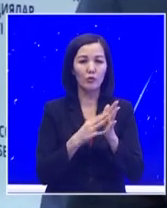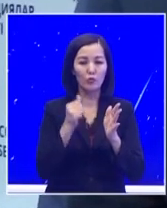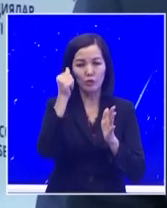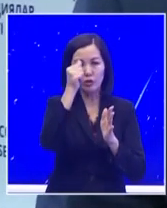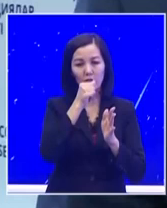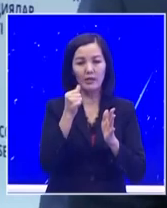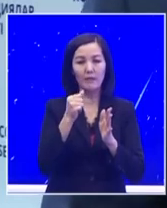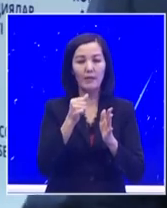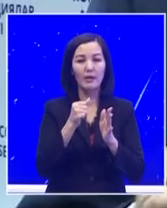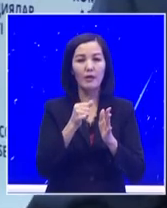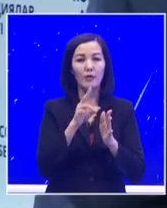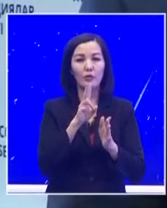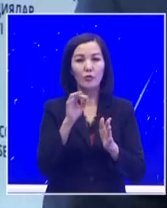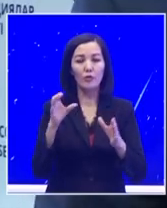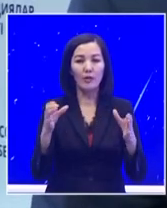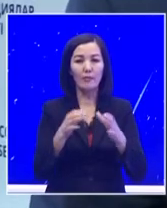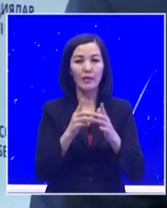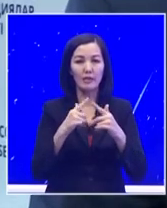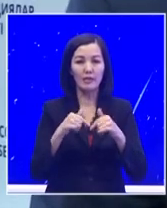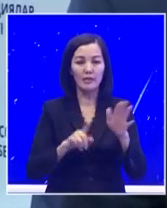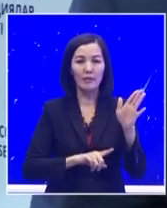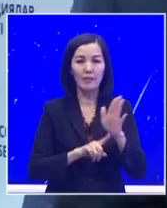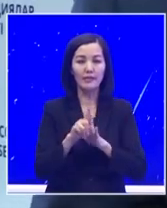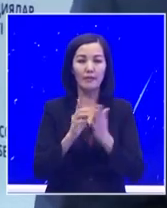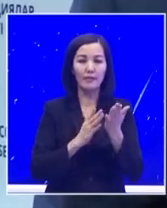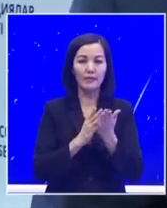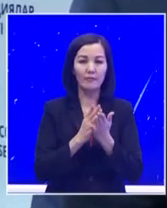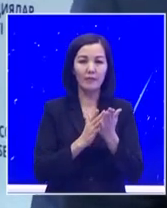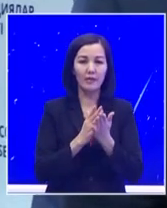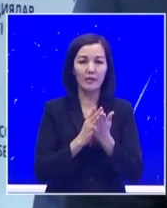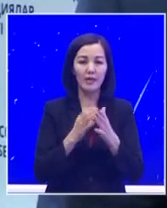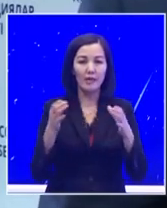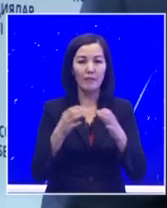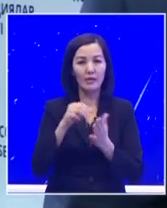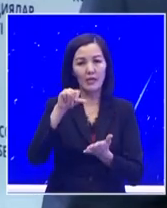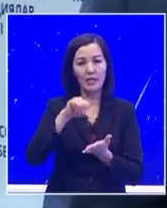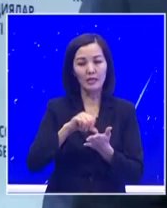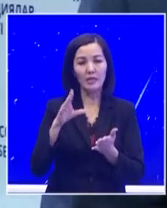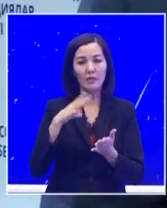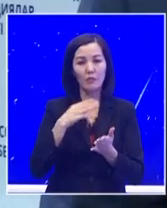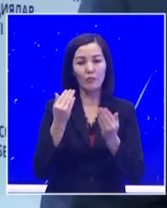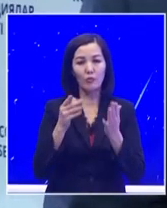партиямыздың құрылғанынан бастап сол партияда қызмет істеп, партияның қатарында болып, бүгінгі таңда зейнетке шығып отқан, бүгінгі